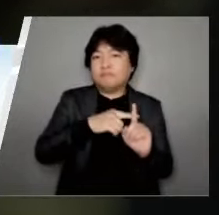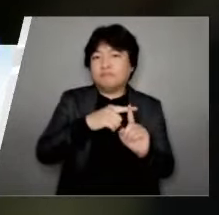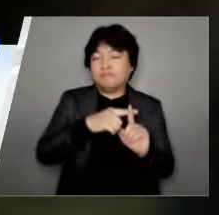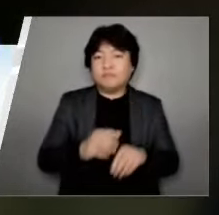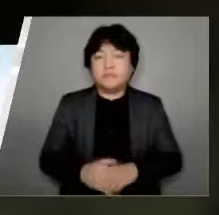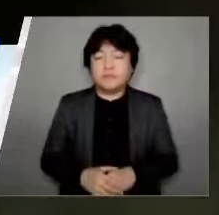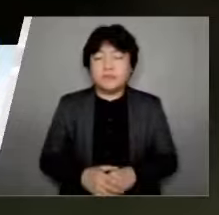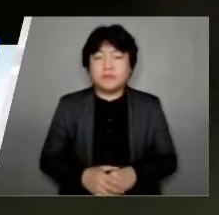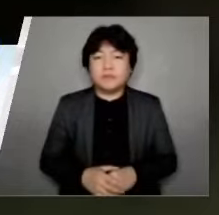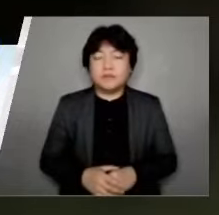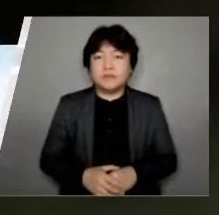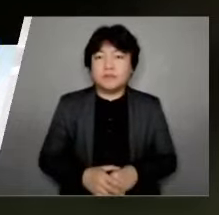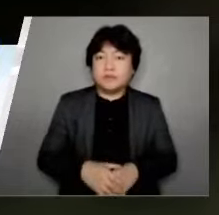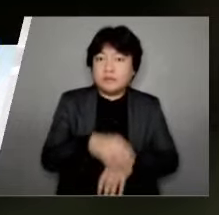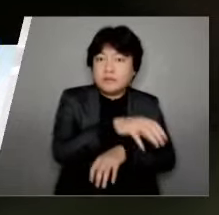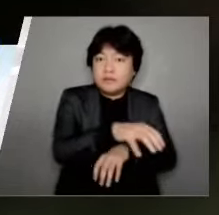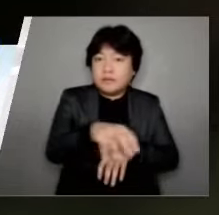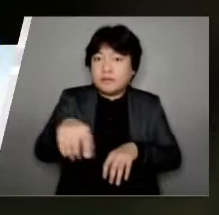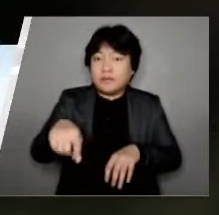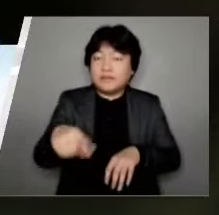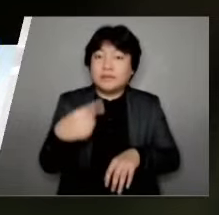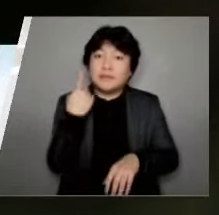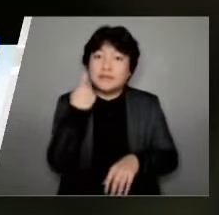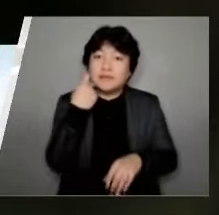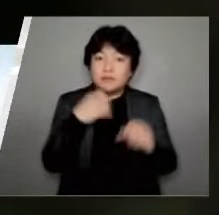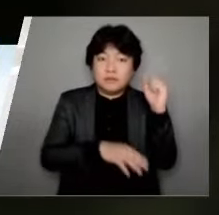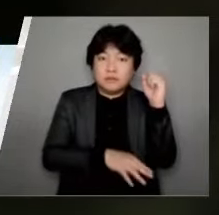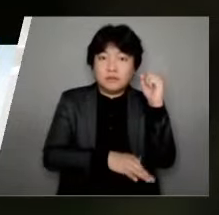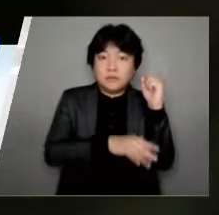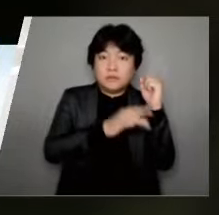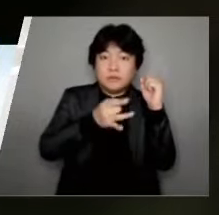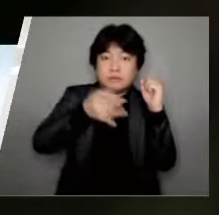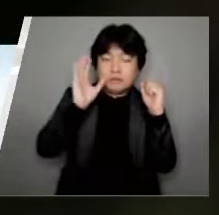residente matapos nga lumampas sa critical level ang ilog.